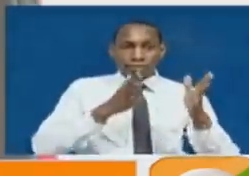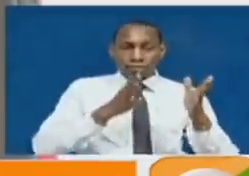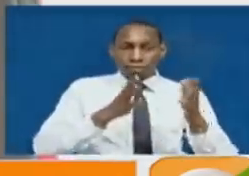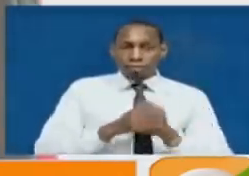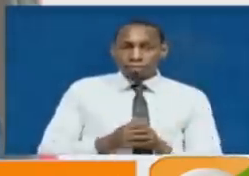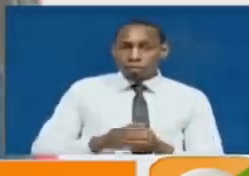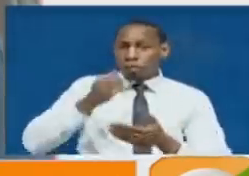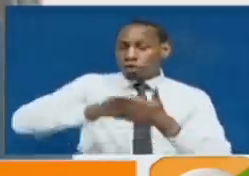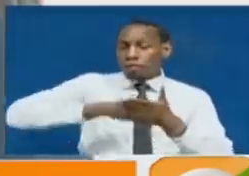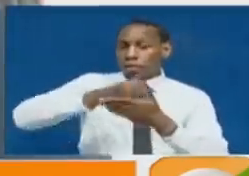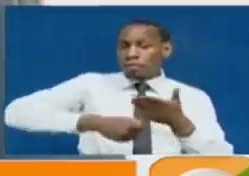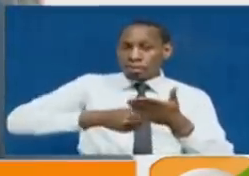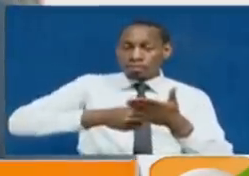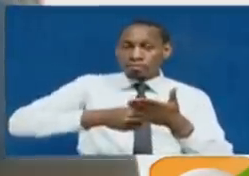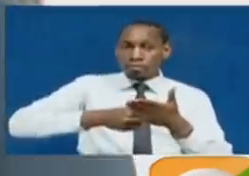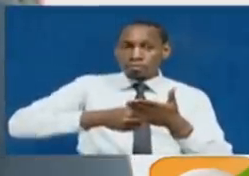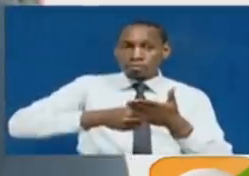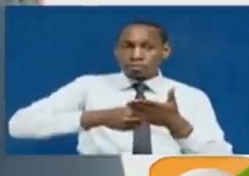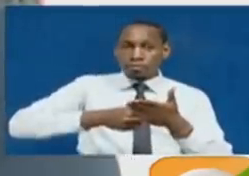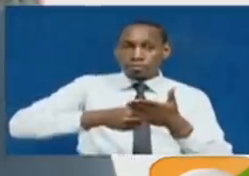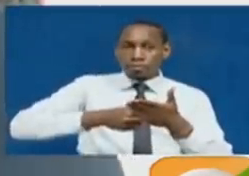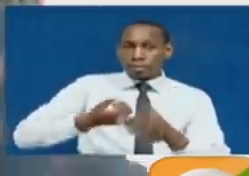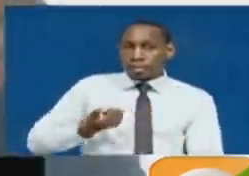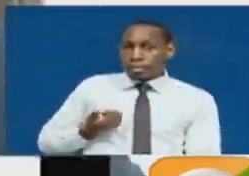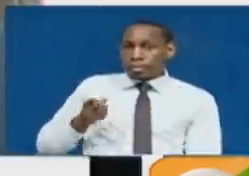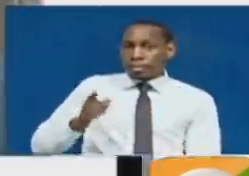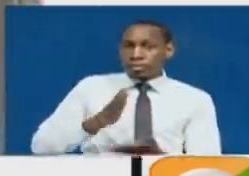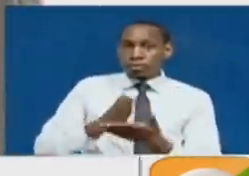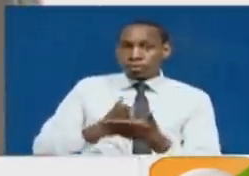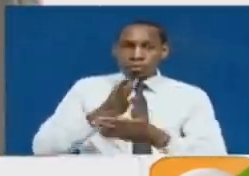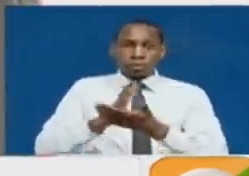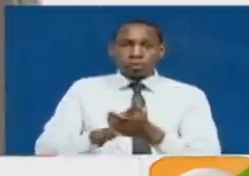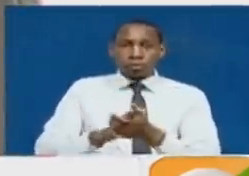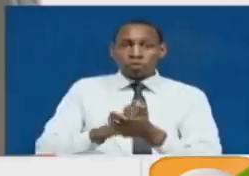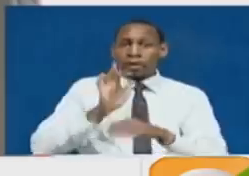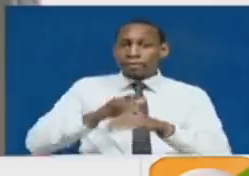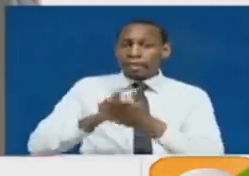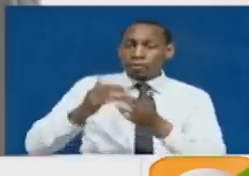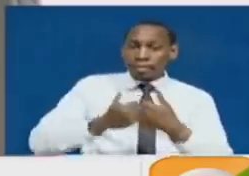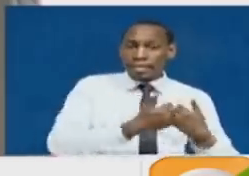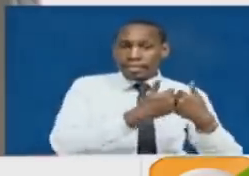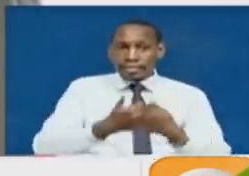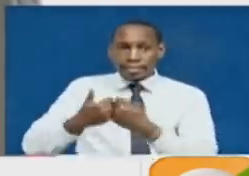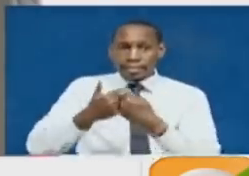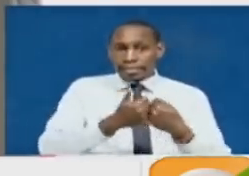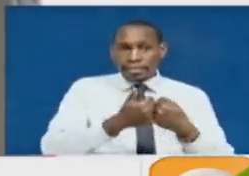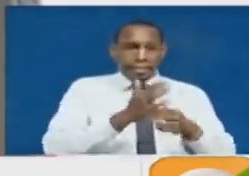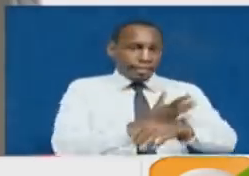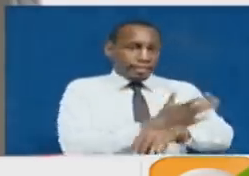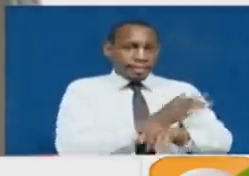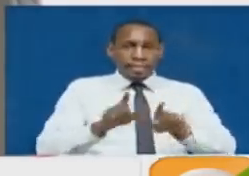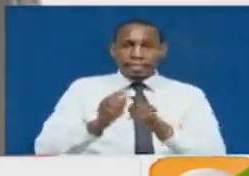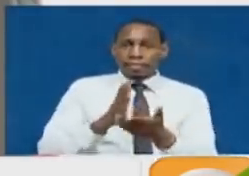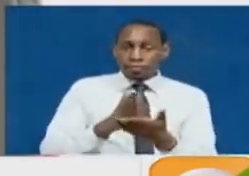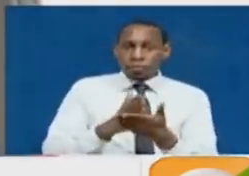In the struggle. She wears scars of the struggle. Okay? And she